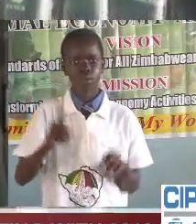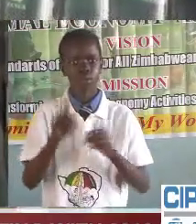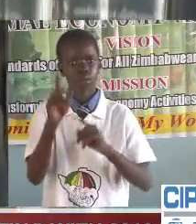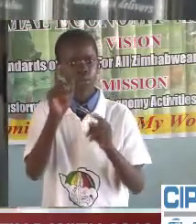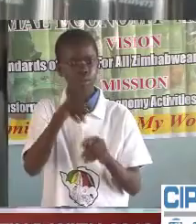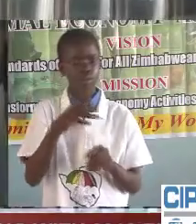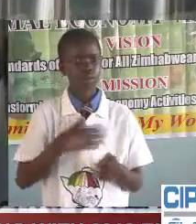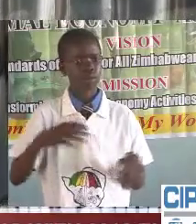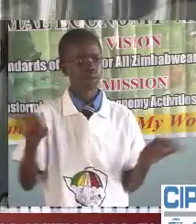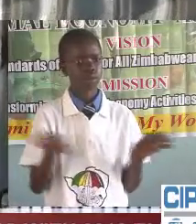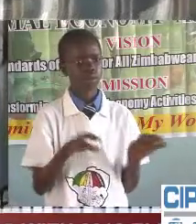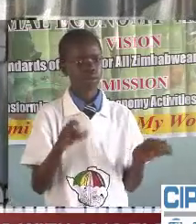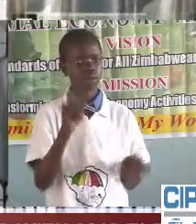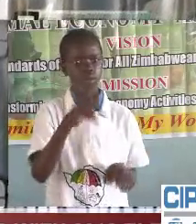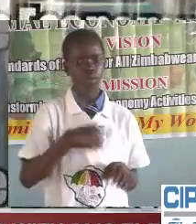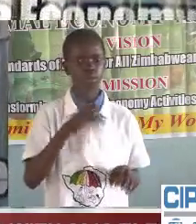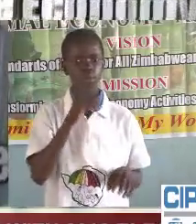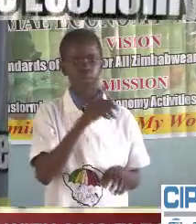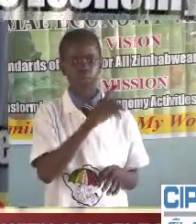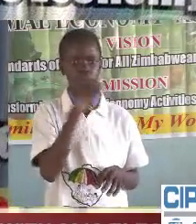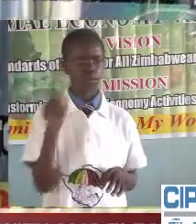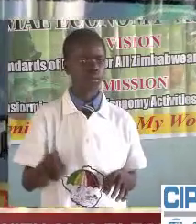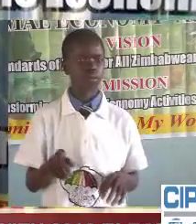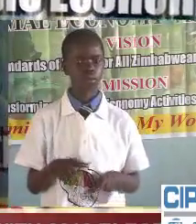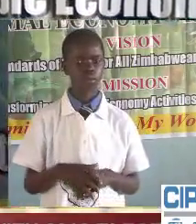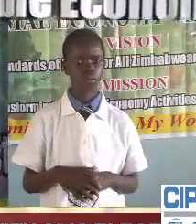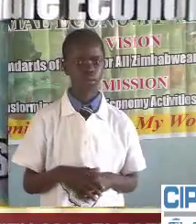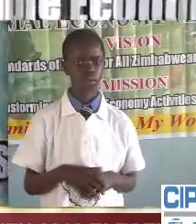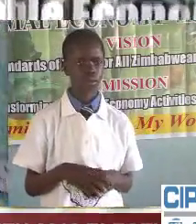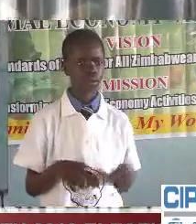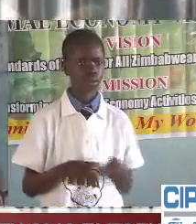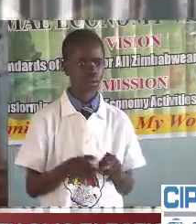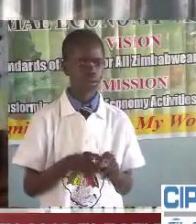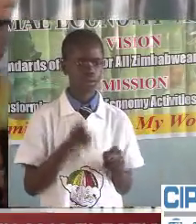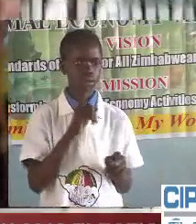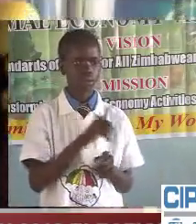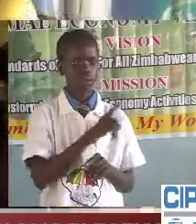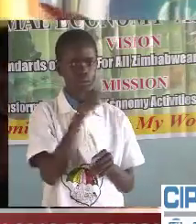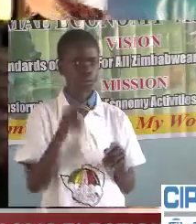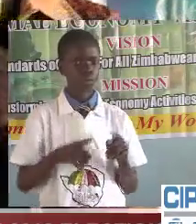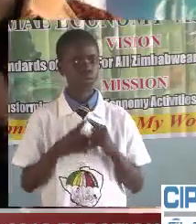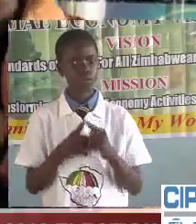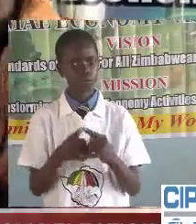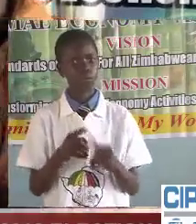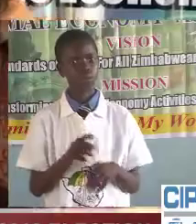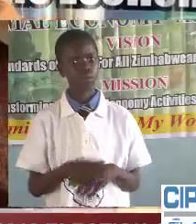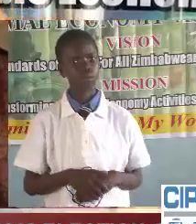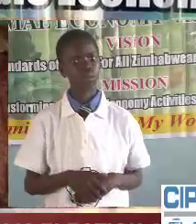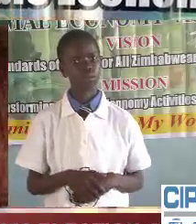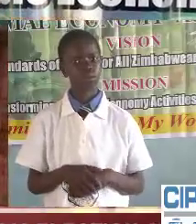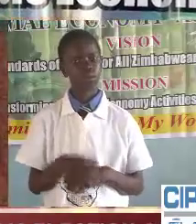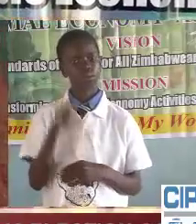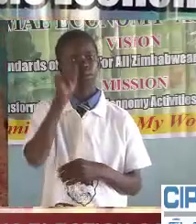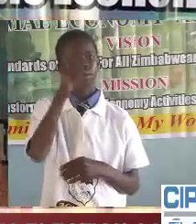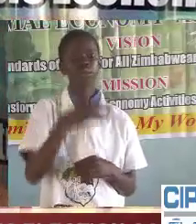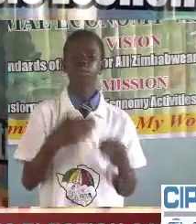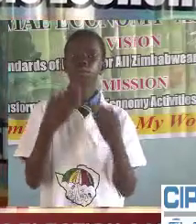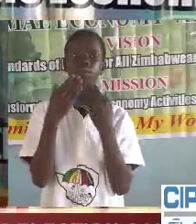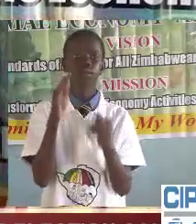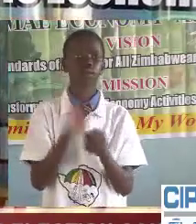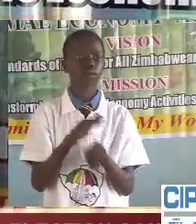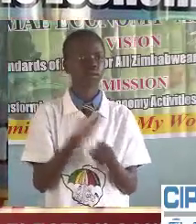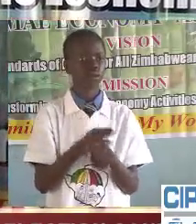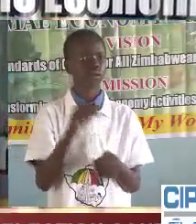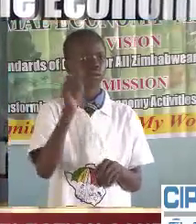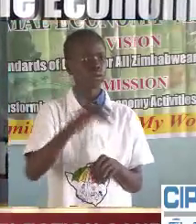zvino ndichainvita mimwe mibvunzo miviri yakateedzana yekuti mubvunze Mr. Mutindi. Ndinotenda kuti vane mibvunzo